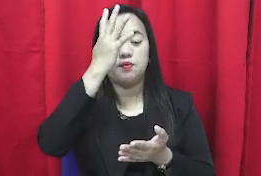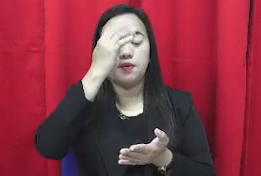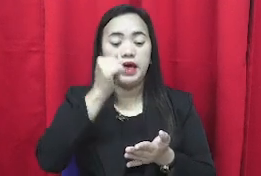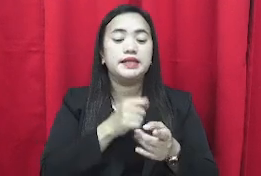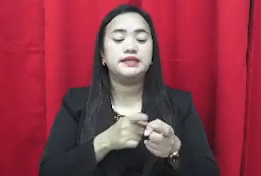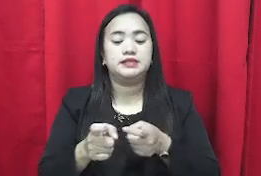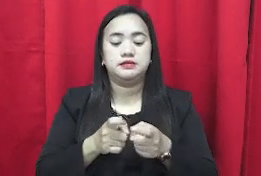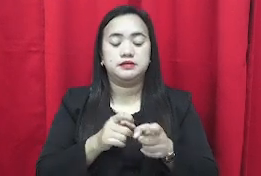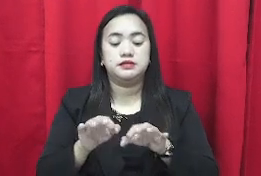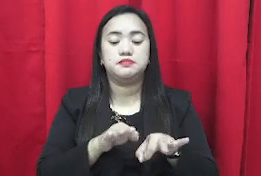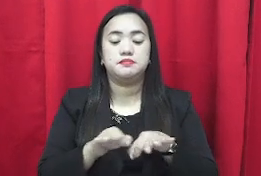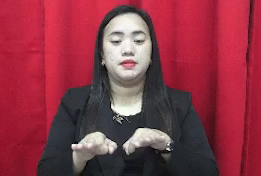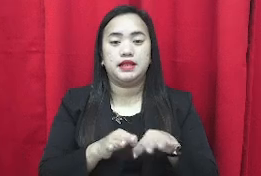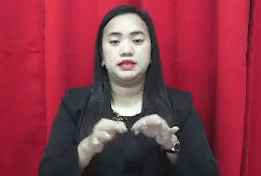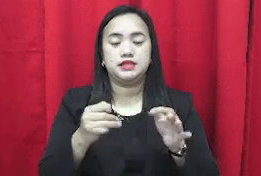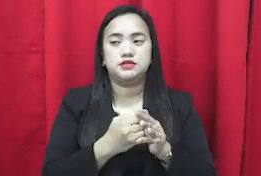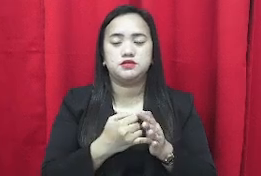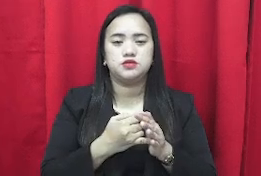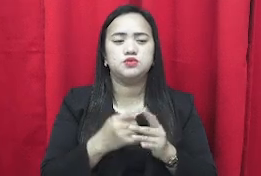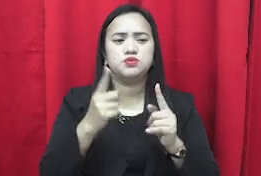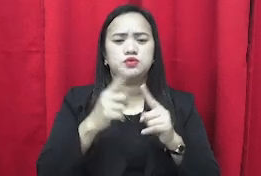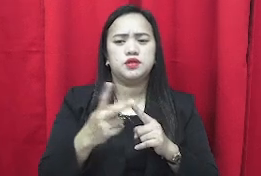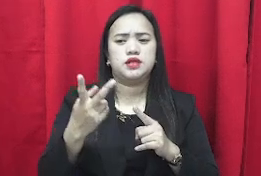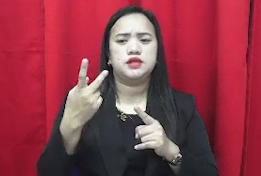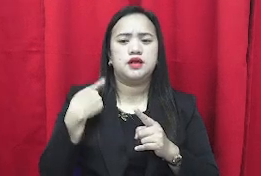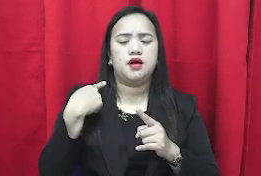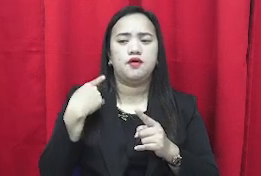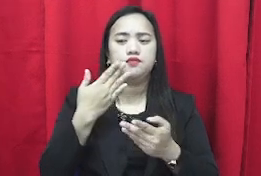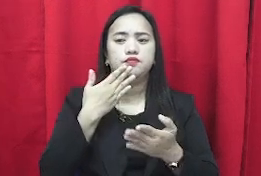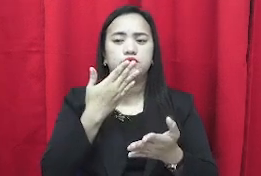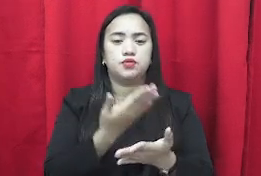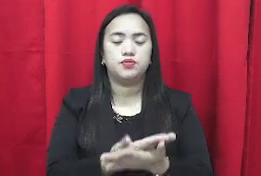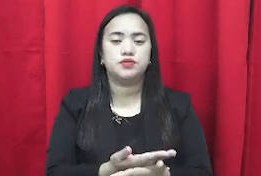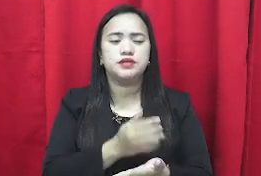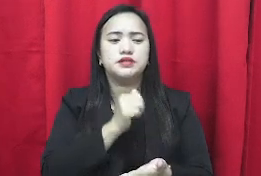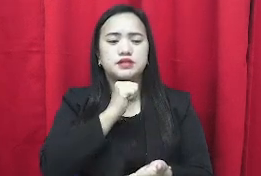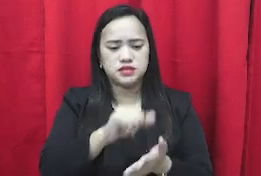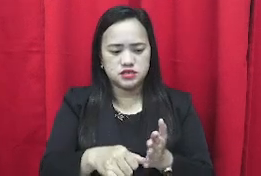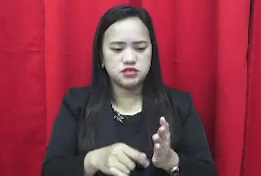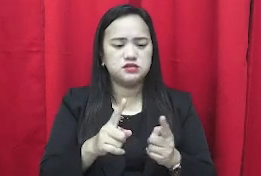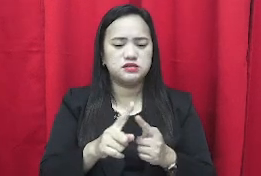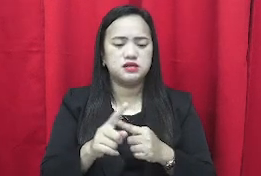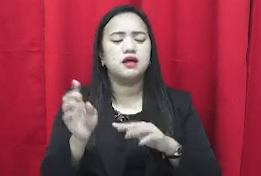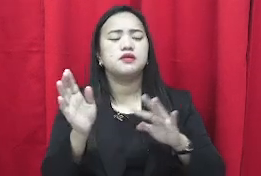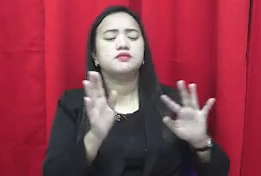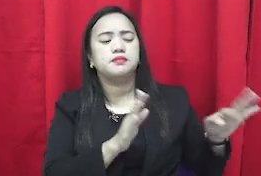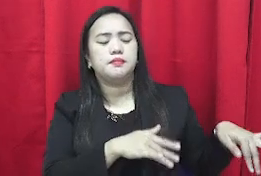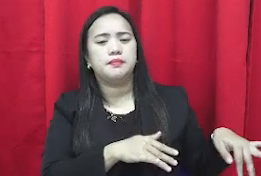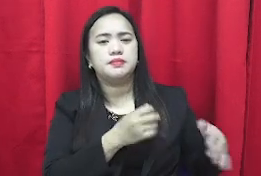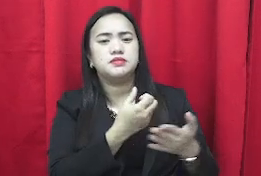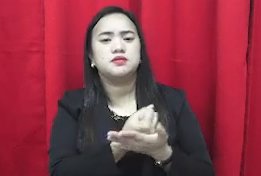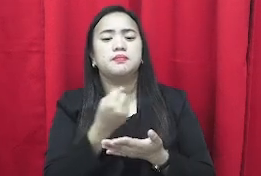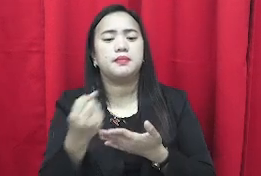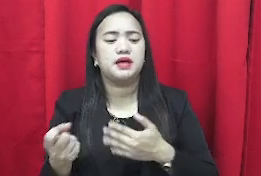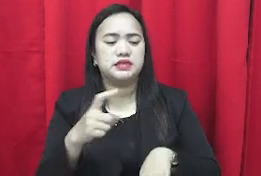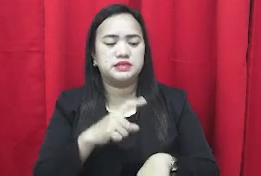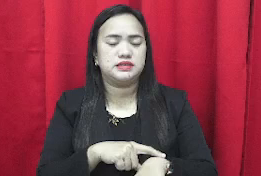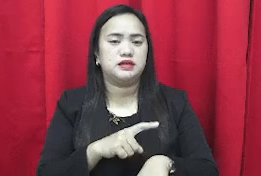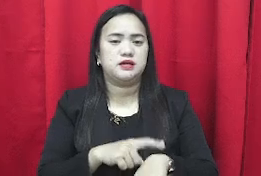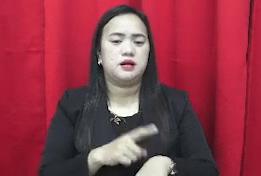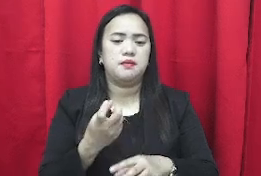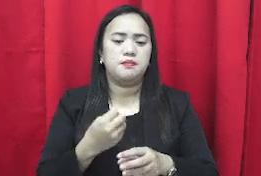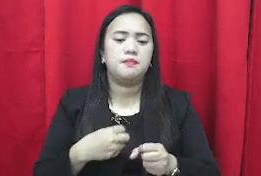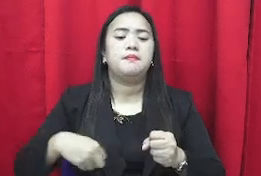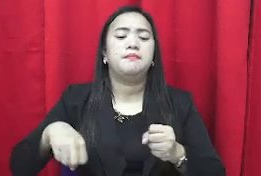makita po natin magkaroon tayo ng tamang bangkita hindi lamang po ito pampalipas oras ng ating mga anak hindi lamang po ito